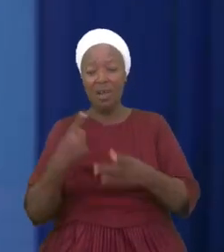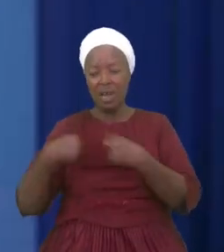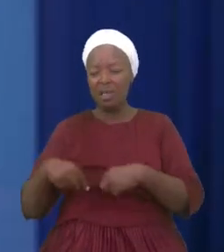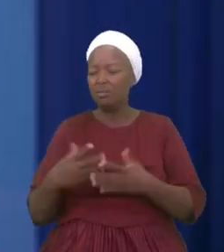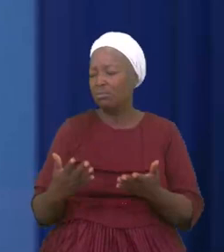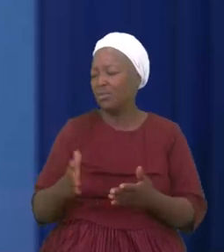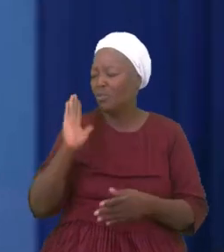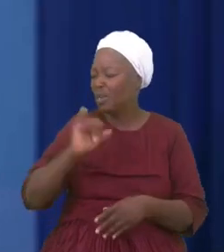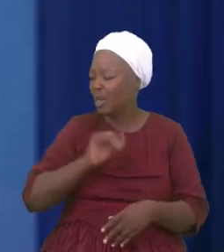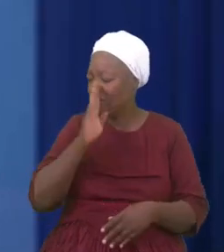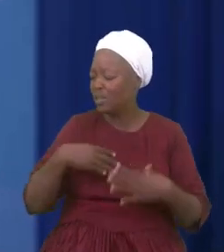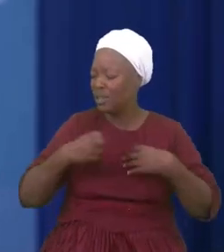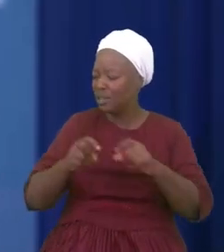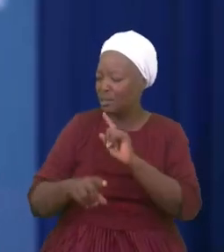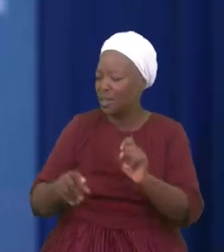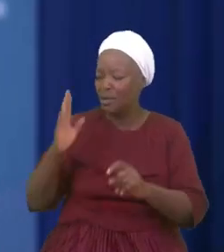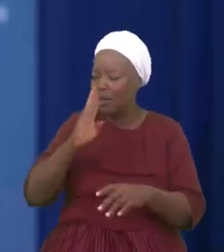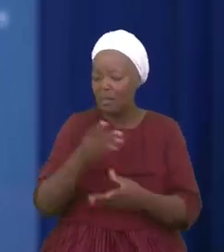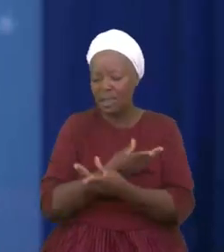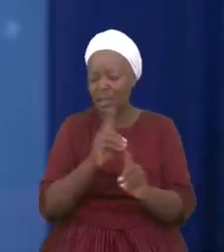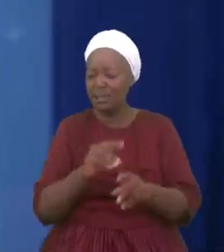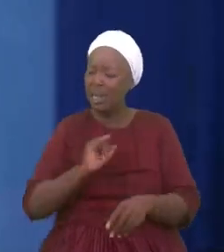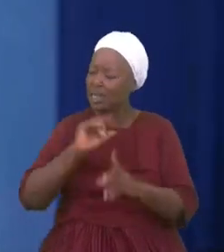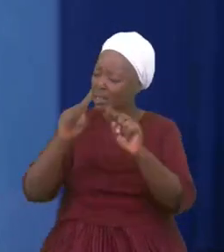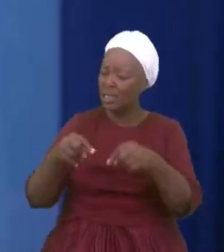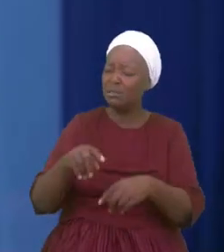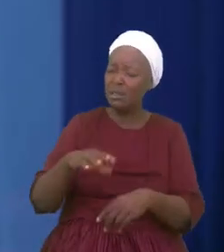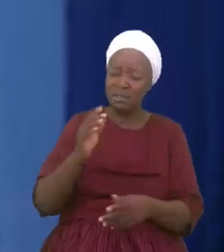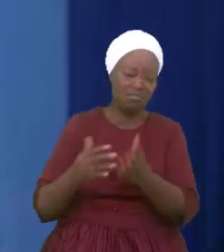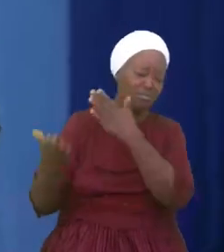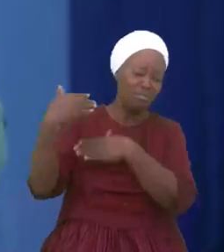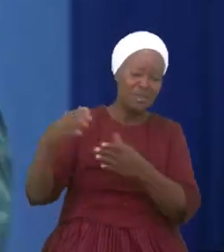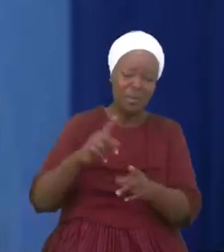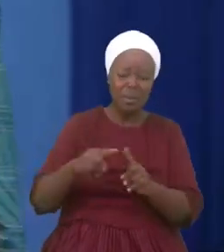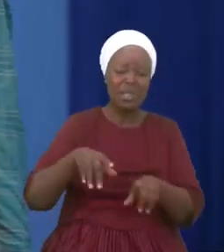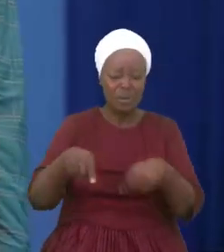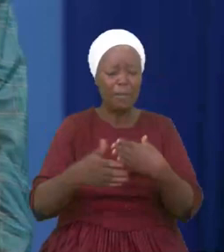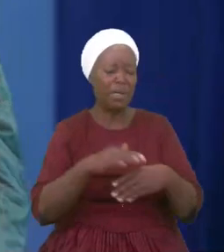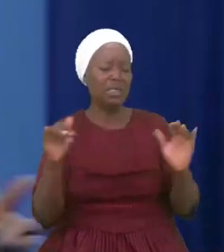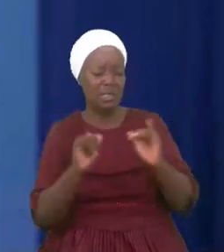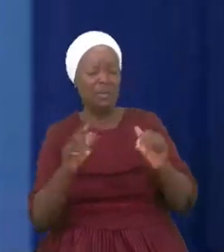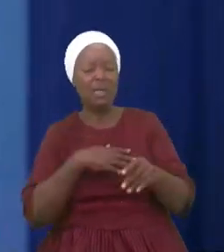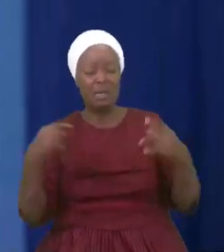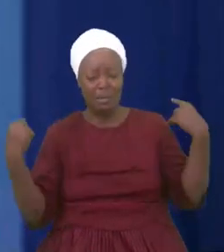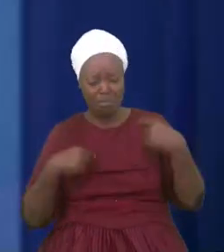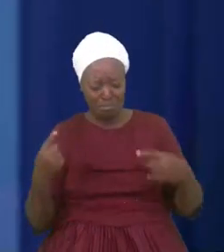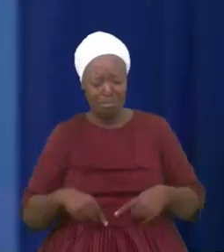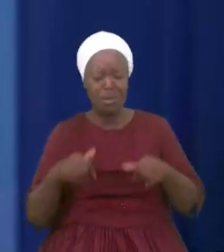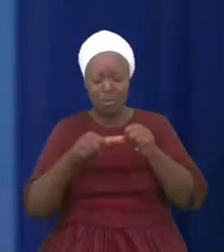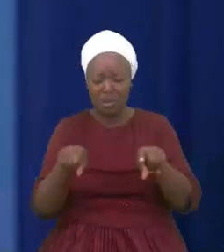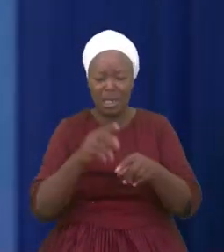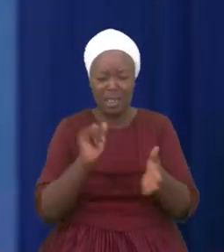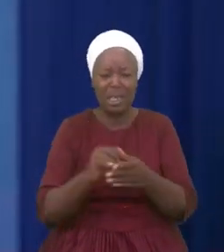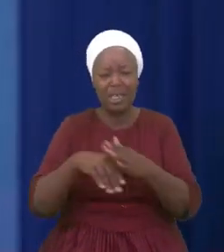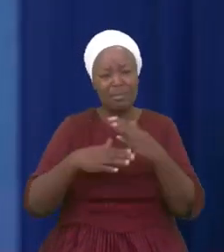dites à ceux qui ont le cœur troublé et que serait guéri et que serait délivré je suis venu l'autre